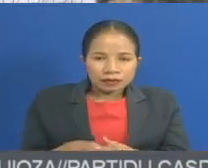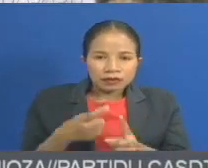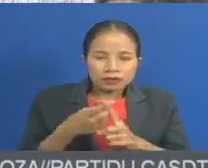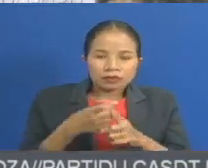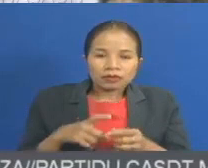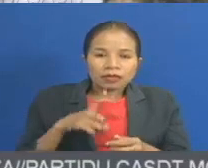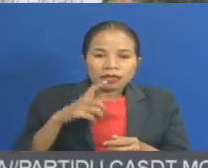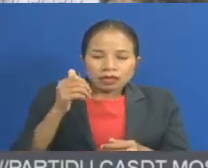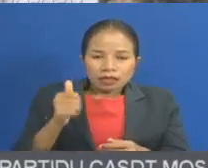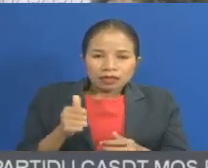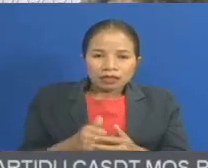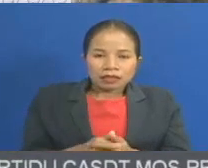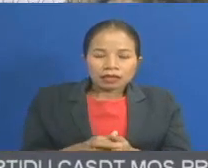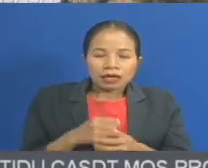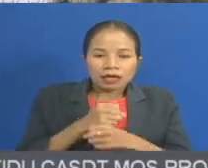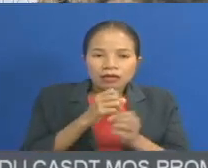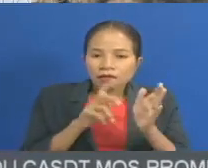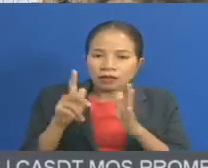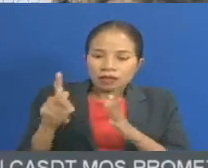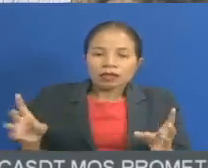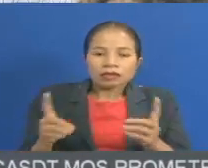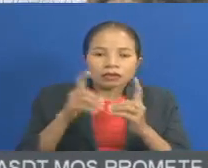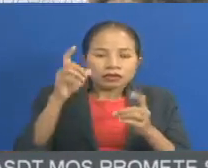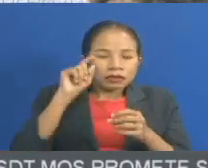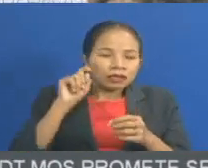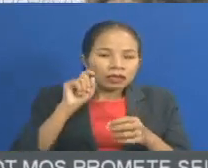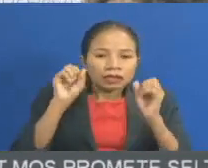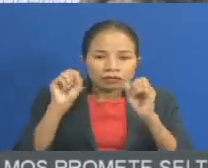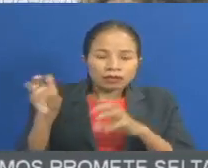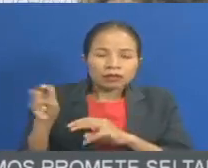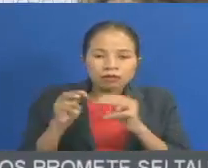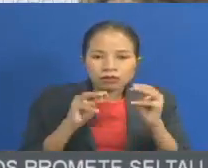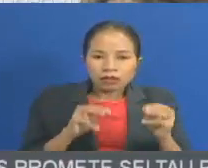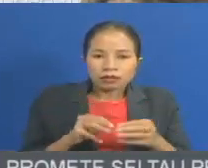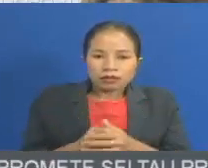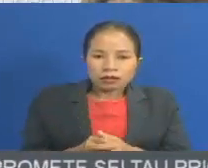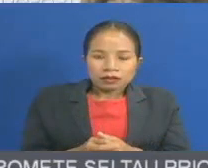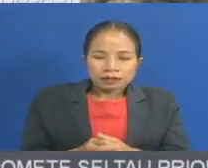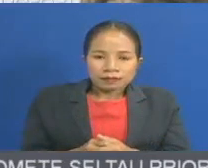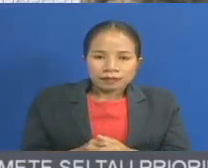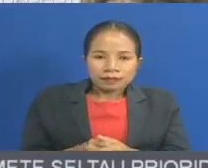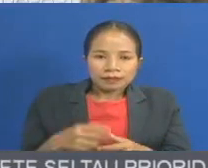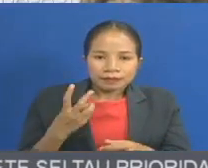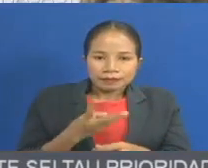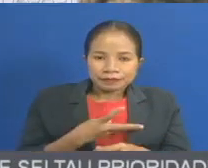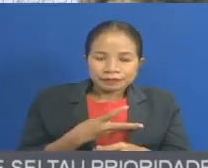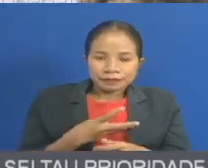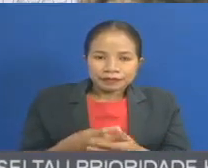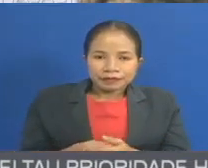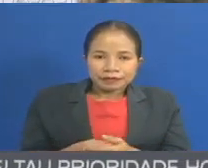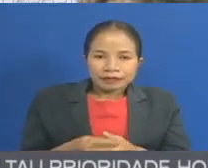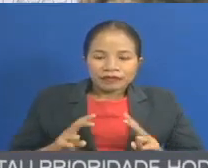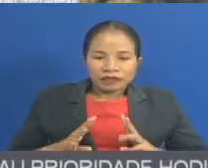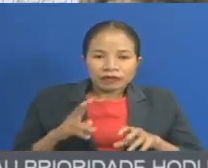itu nyarasi dun alu pelan gitu kasur sanana para bela muda sa para itu nih gerila itu nih apa